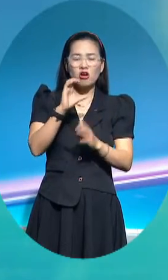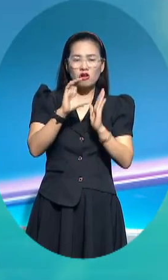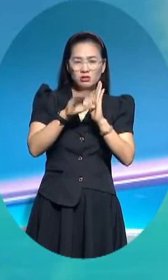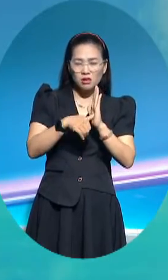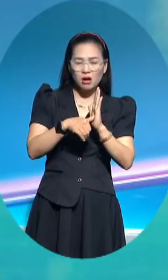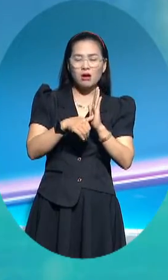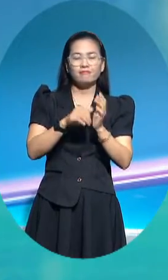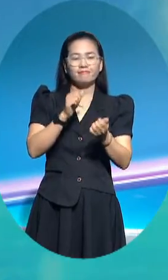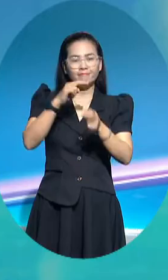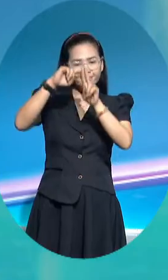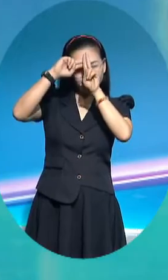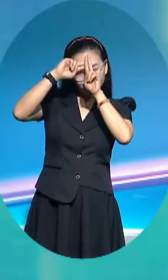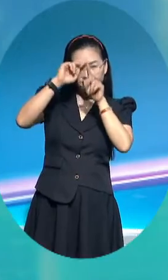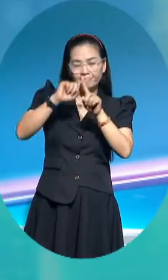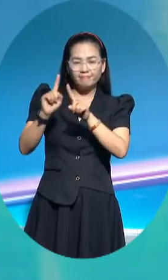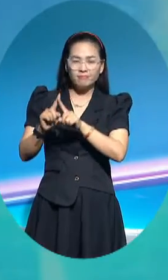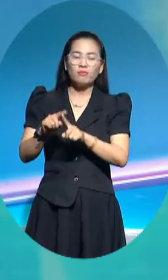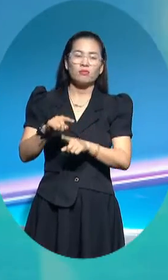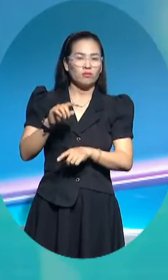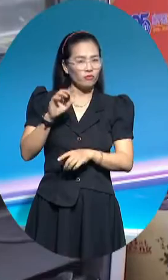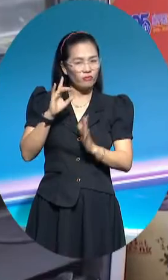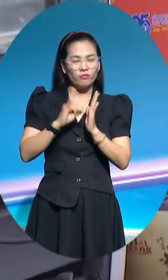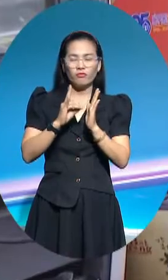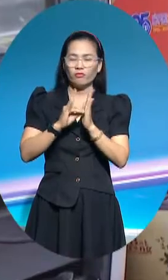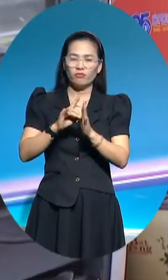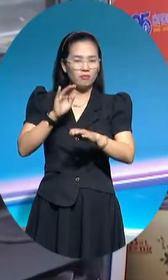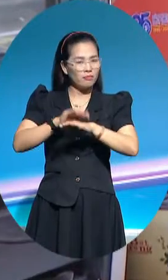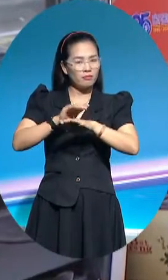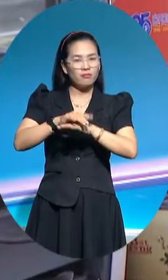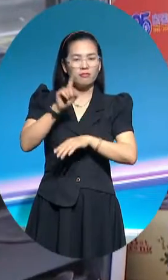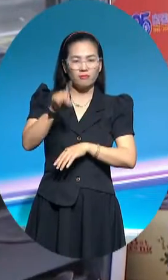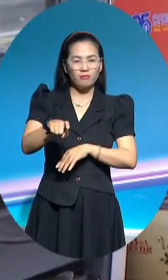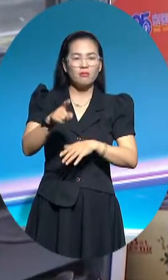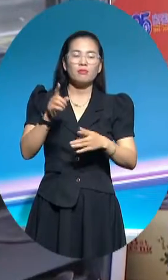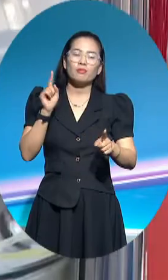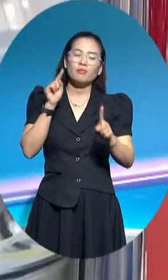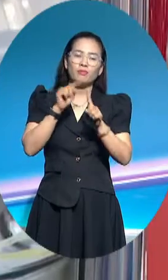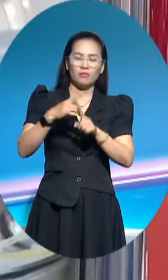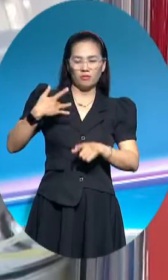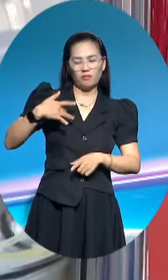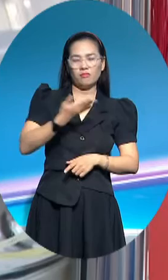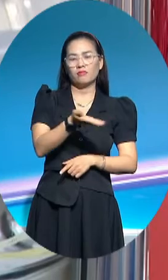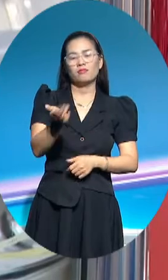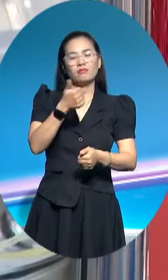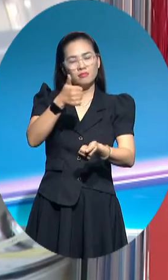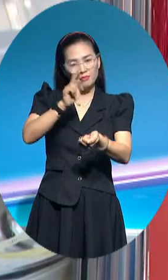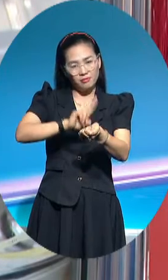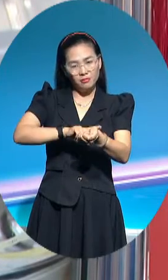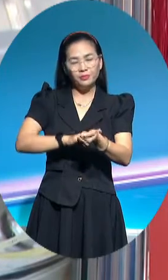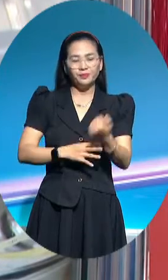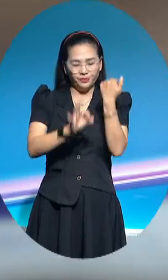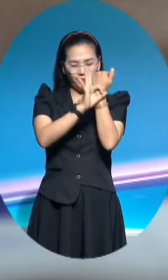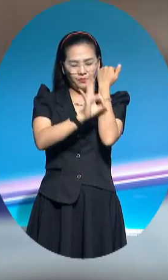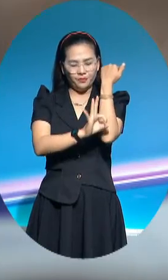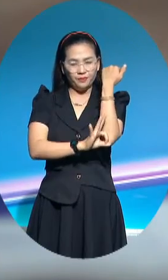khám chữa bệnh trong dịp Tết Nguyên đáng giáp Thịnh bảo hiểm xã hội Việt Nam yêu cầu Bảo hiểm xã hội các tỉnh thực hiện